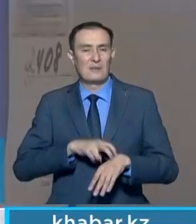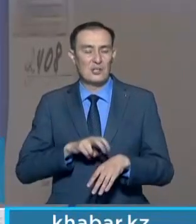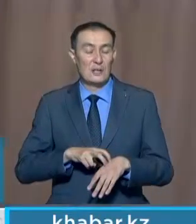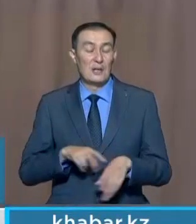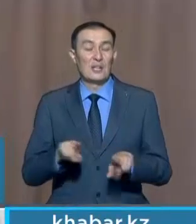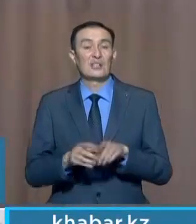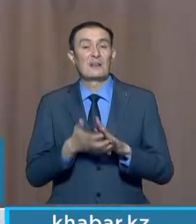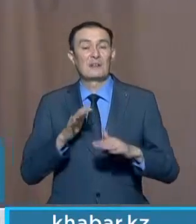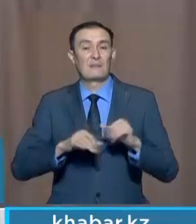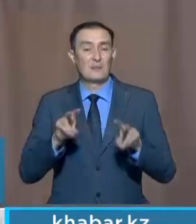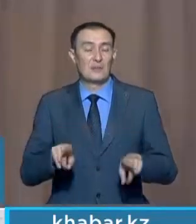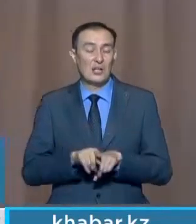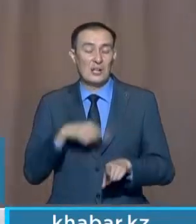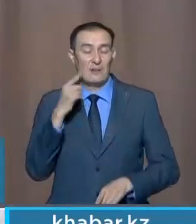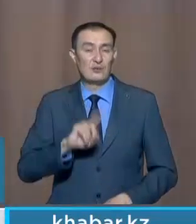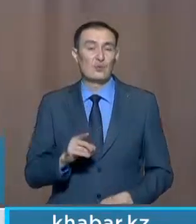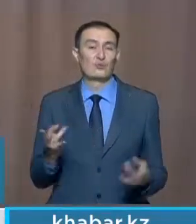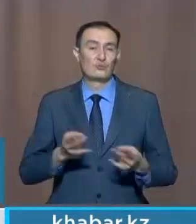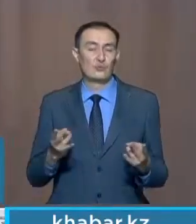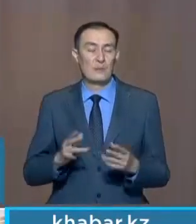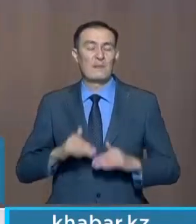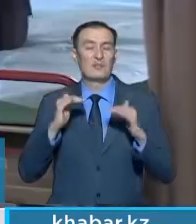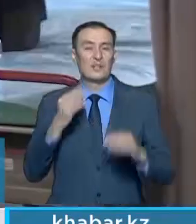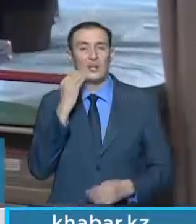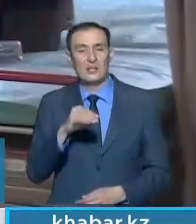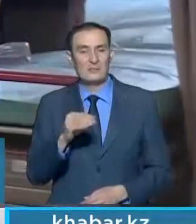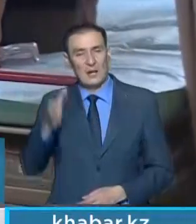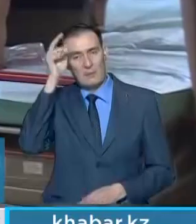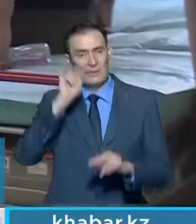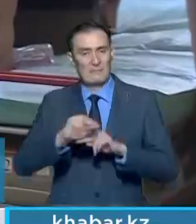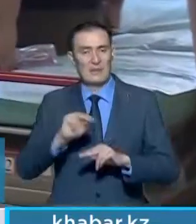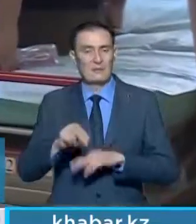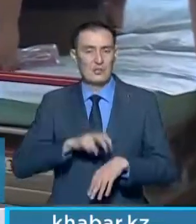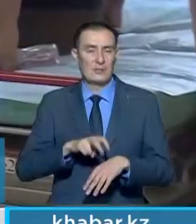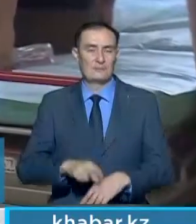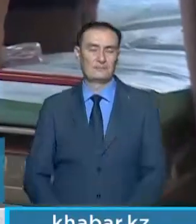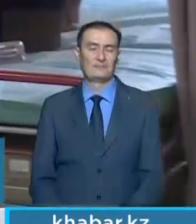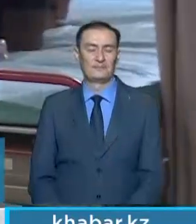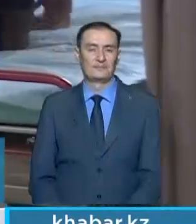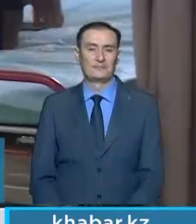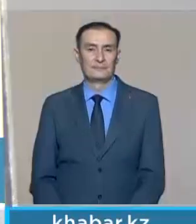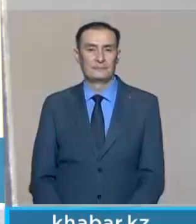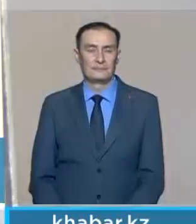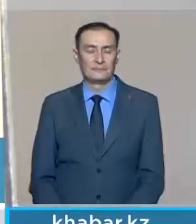Помимо нехватки специалистов, в Минздраве отметили необходимость повышать качество образования.